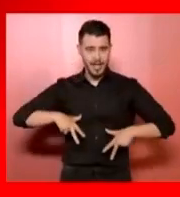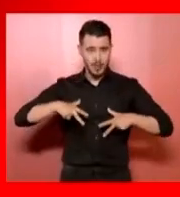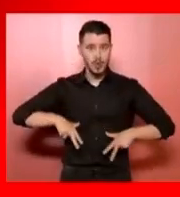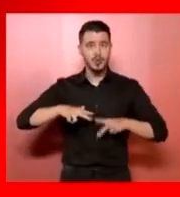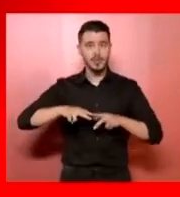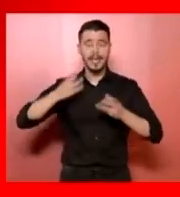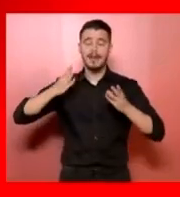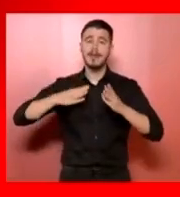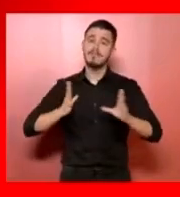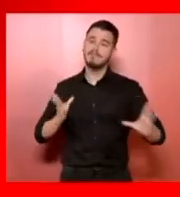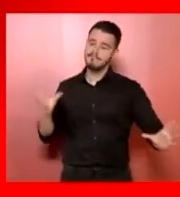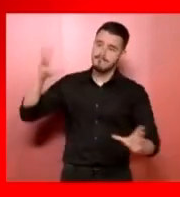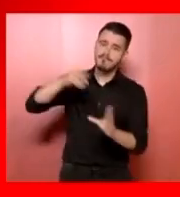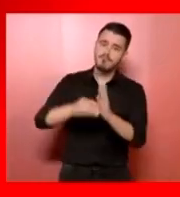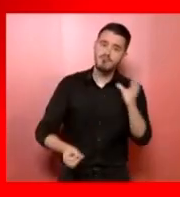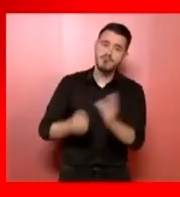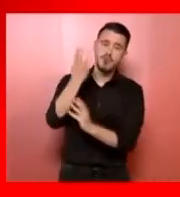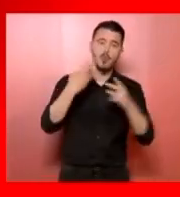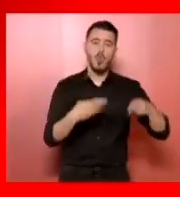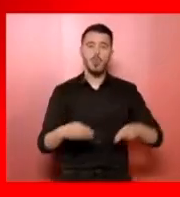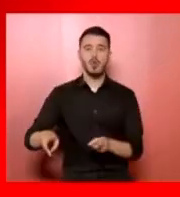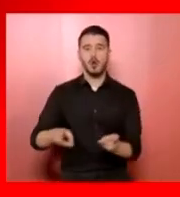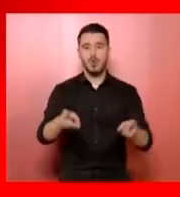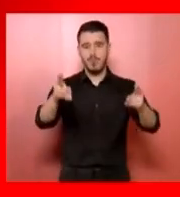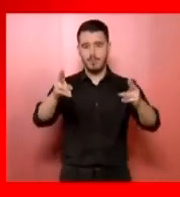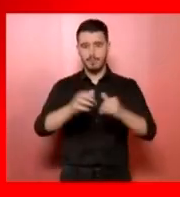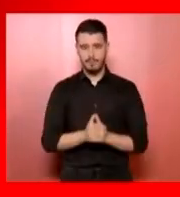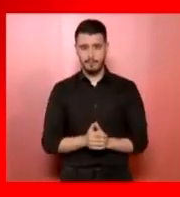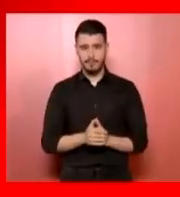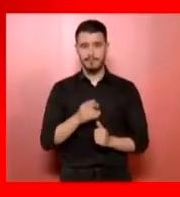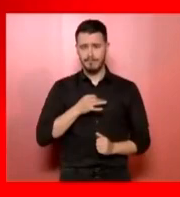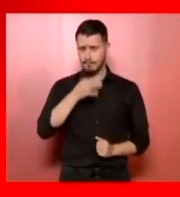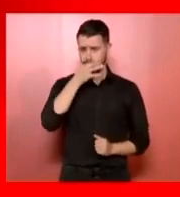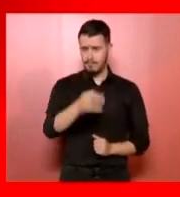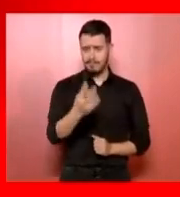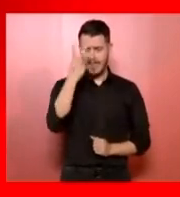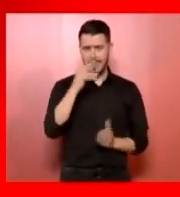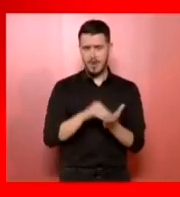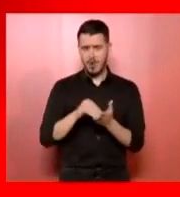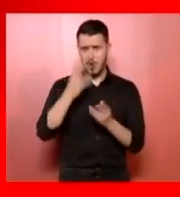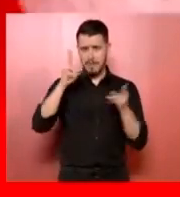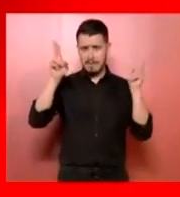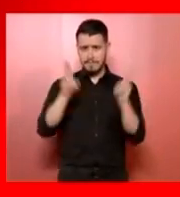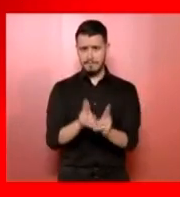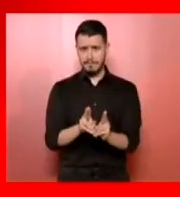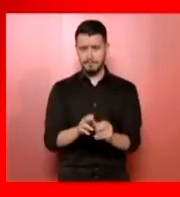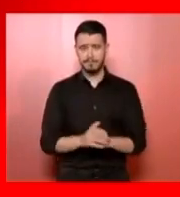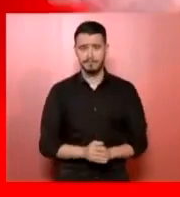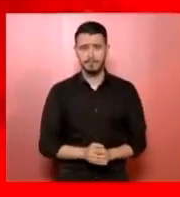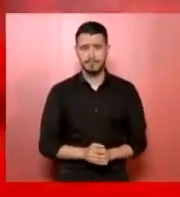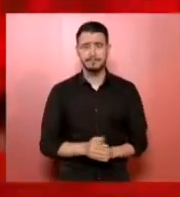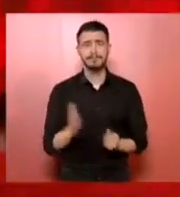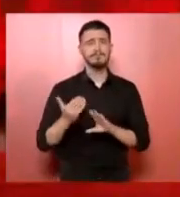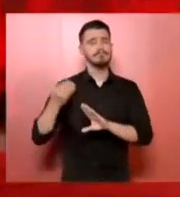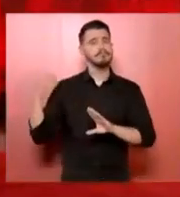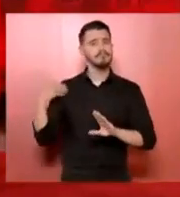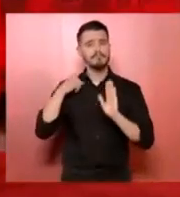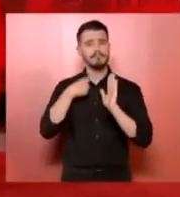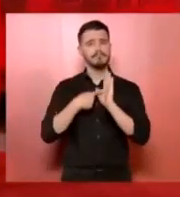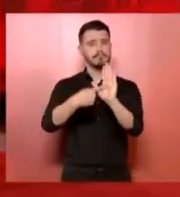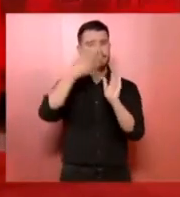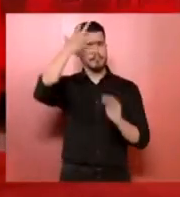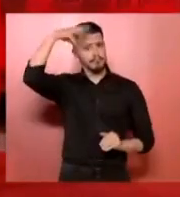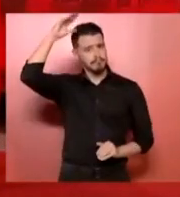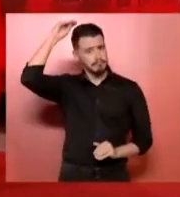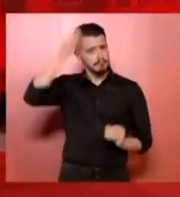τροχιά. Επιτρέψτε μου δύο τελευταίες σκέψεις. Το πρώτο είναι ότι σας παρουσιάσανε ο Αλέξης